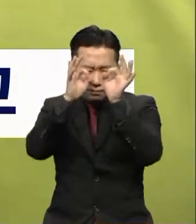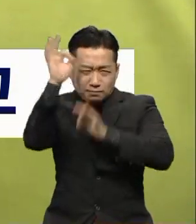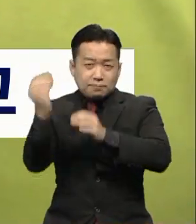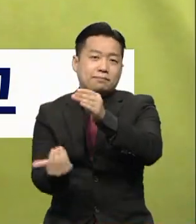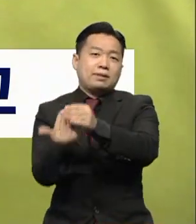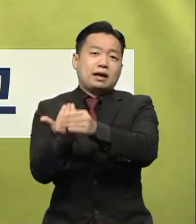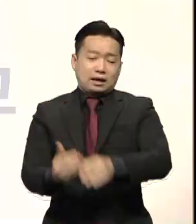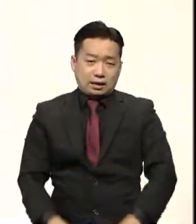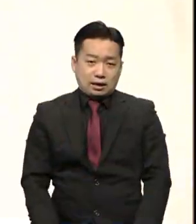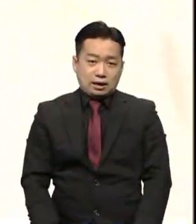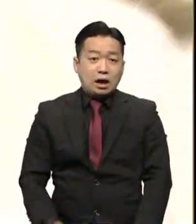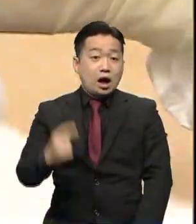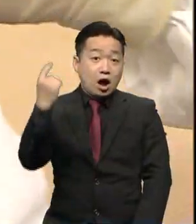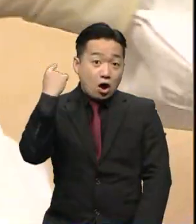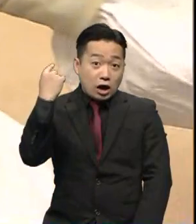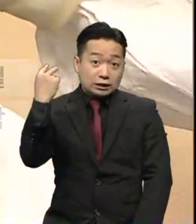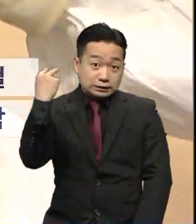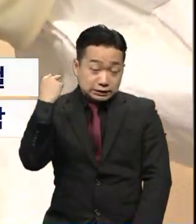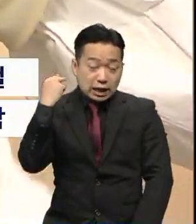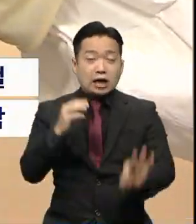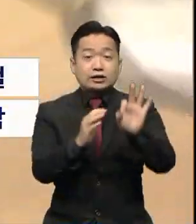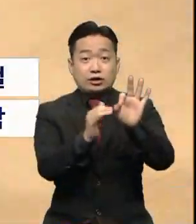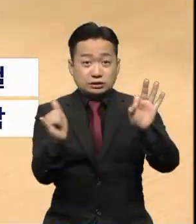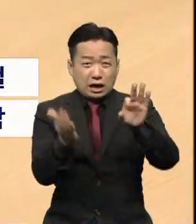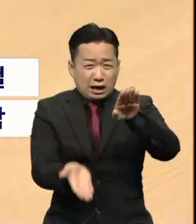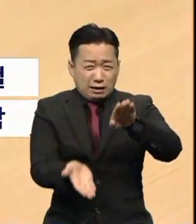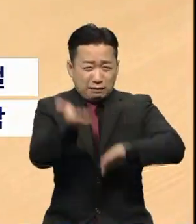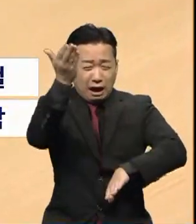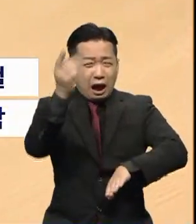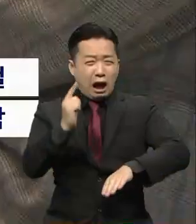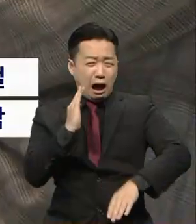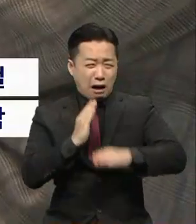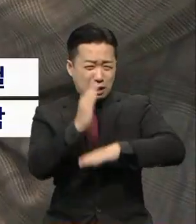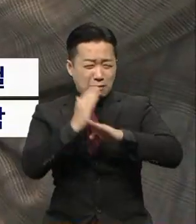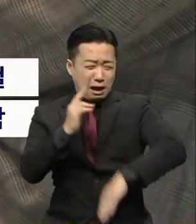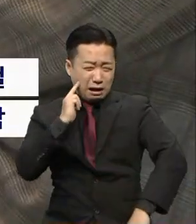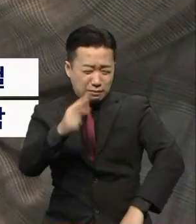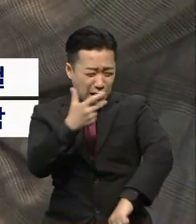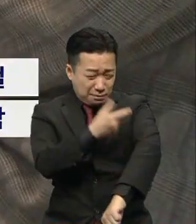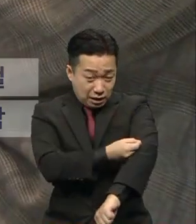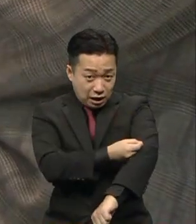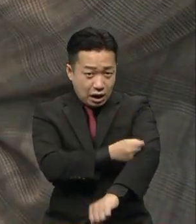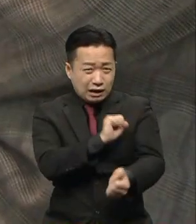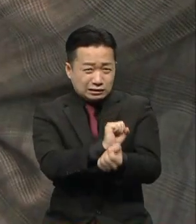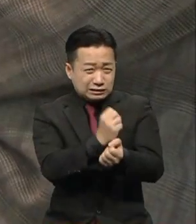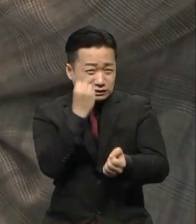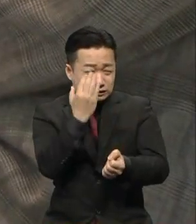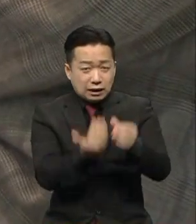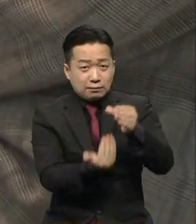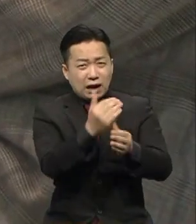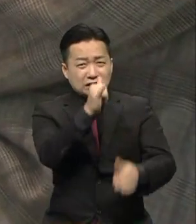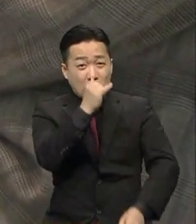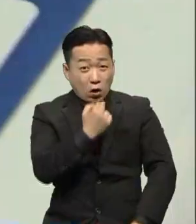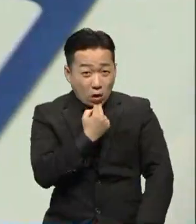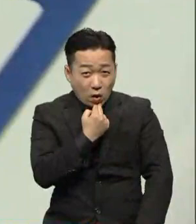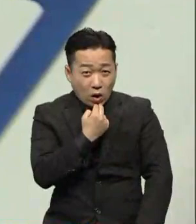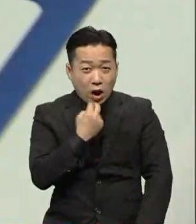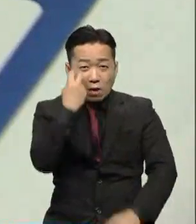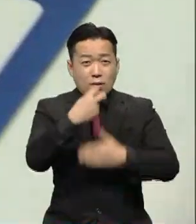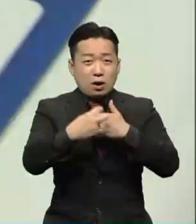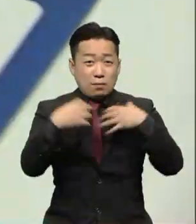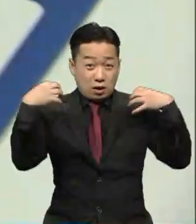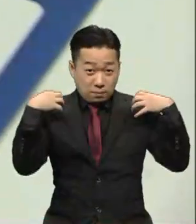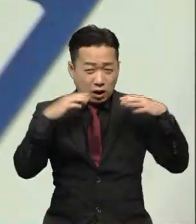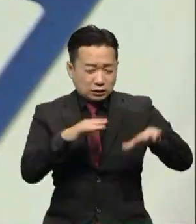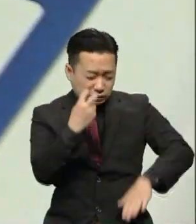났습니다. 어제와 그제 10명이 과용량을 접종받았는데 이상 반응이 나타나지 않는지 보건당국이